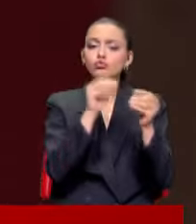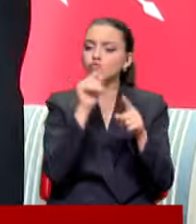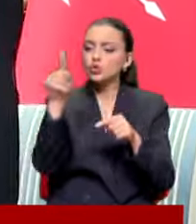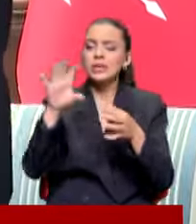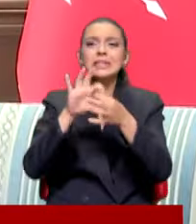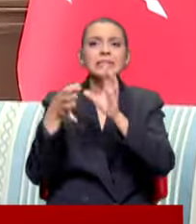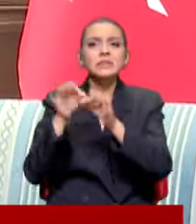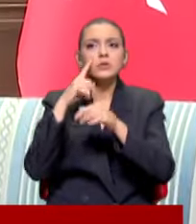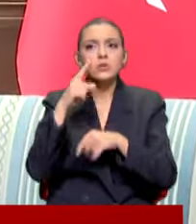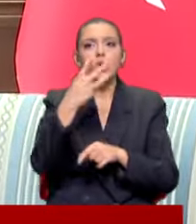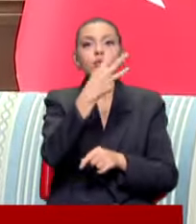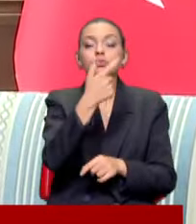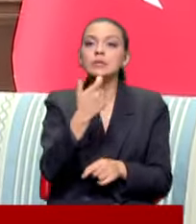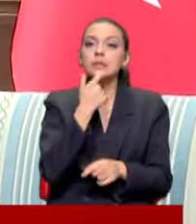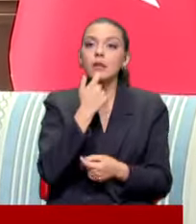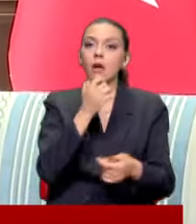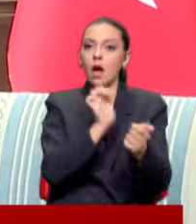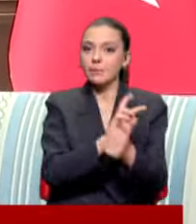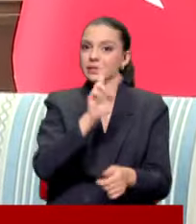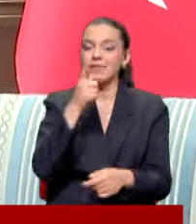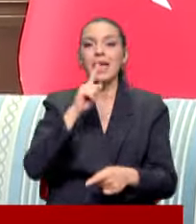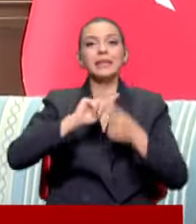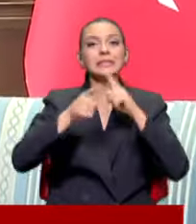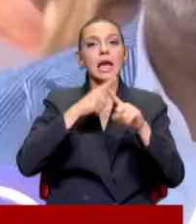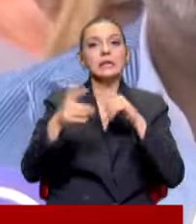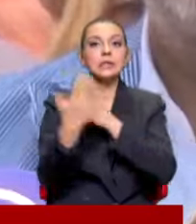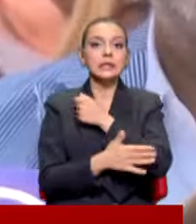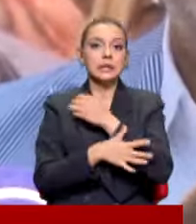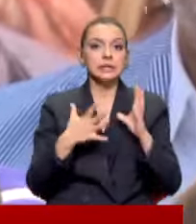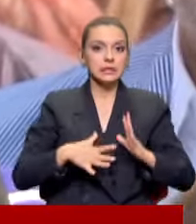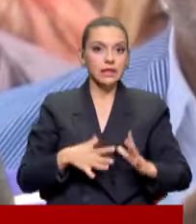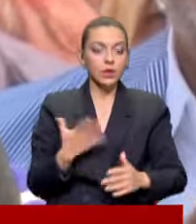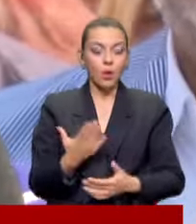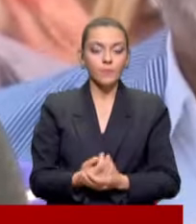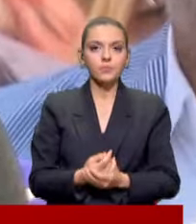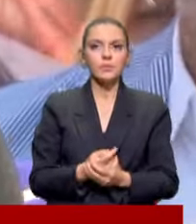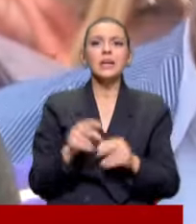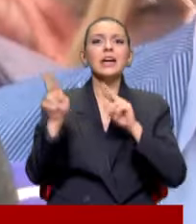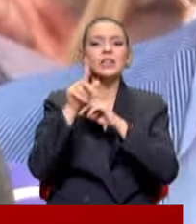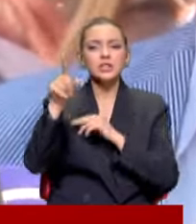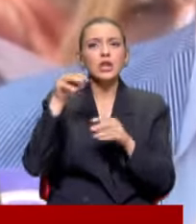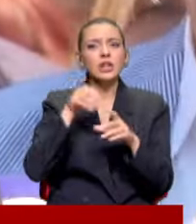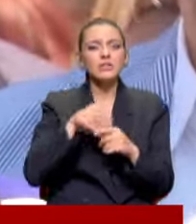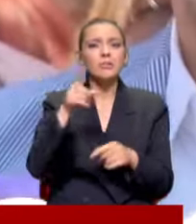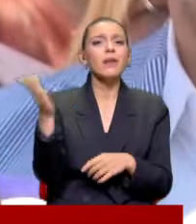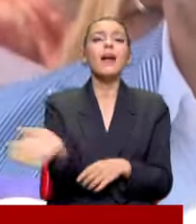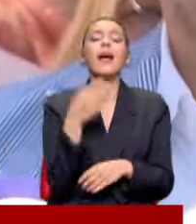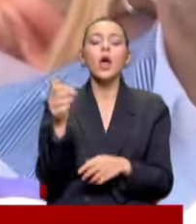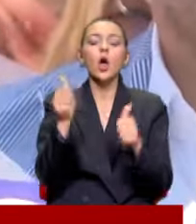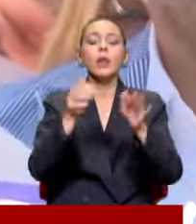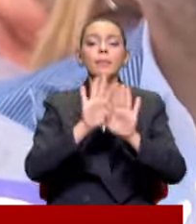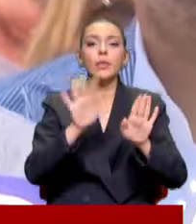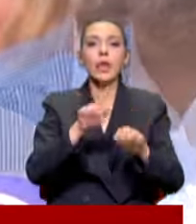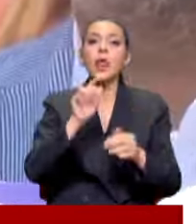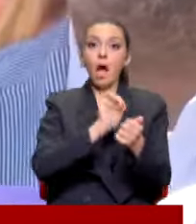şekilde övmekten 3,5 yıla kadar hapis ve siyasi yasak isteniyor. Kılıçdaroğlu için bunlar hız gelir tırıs gider. Hapse mi